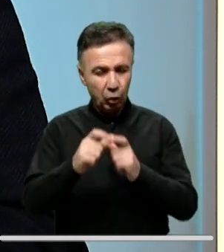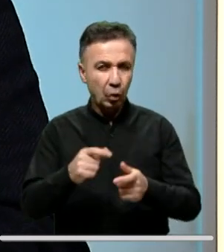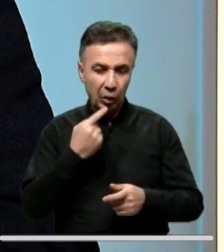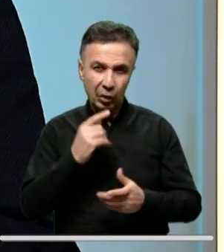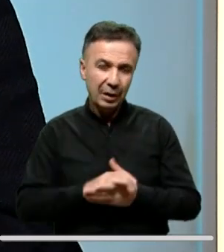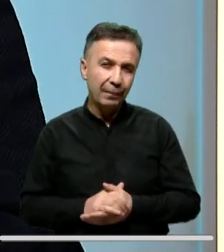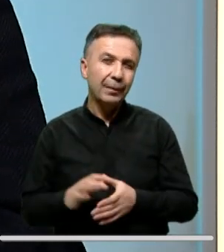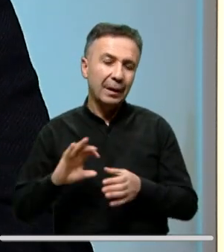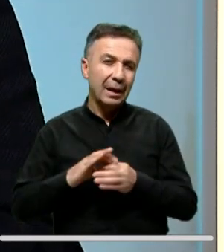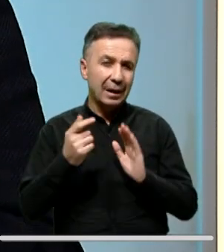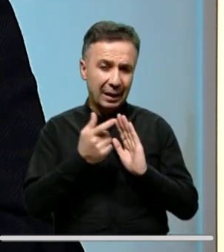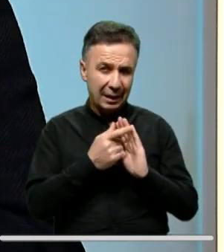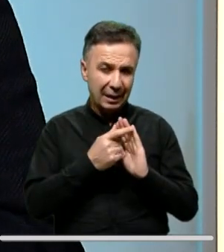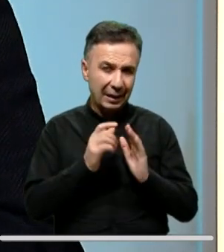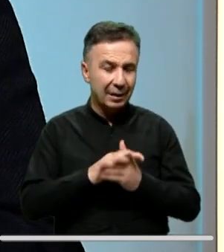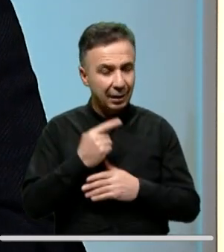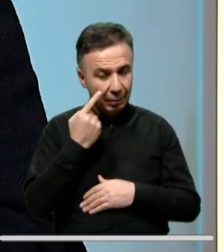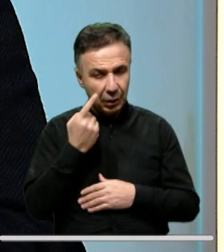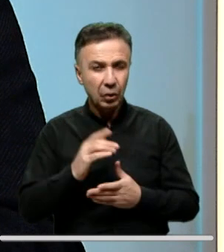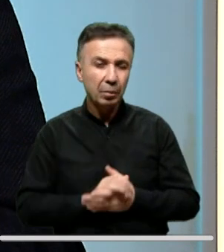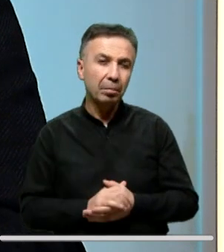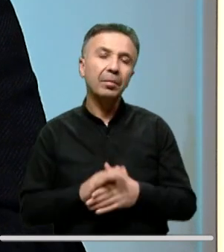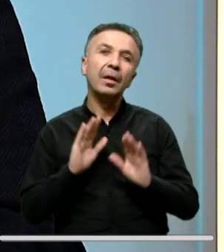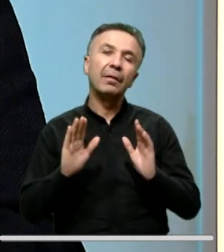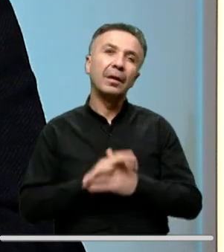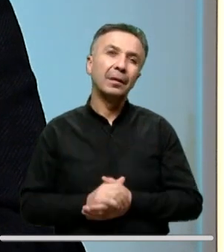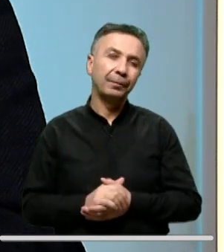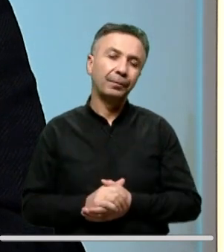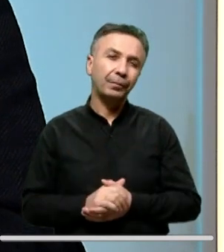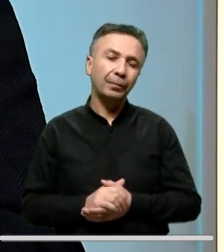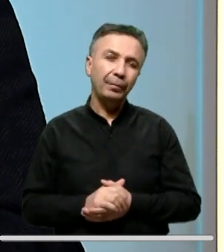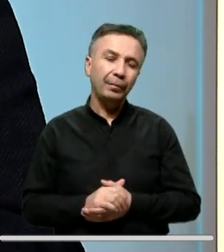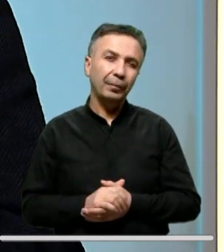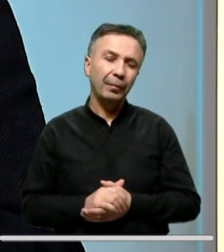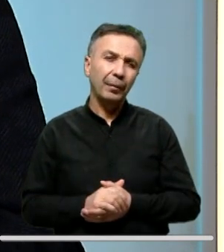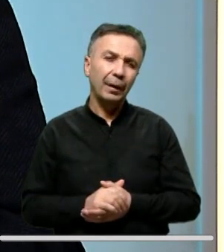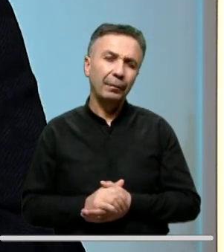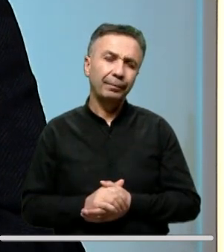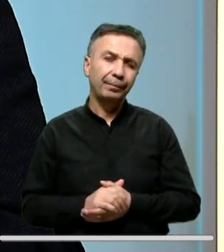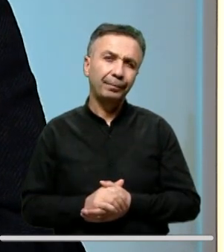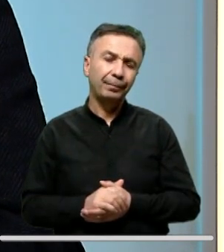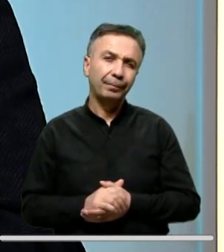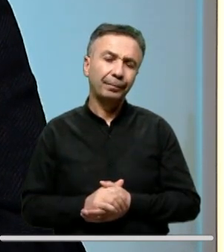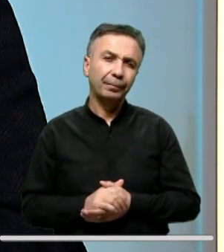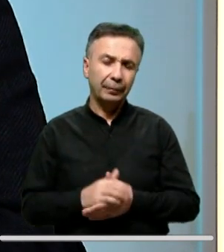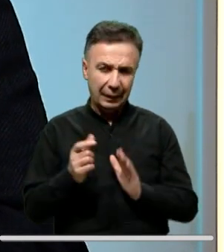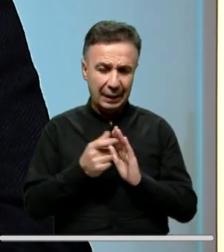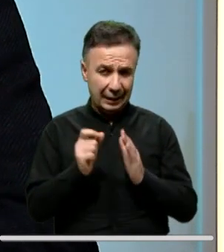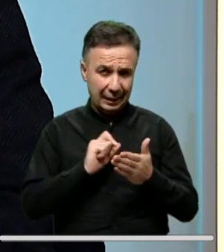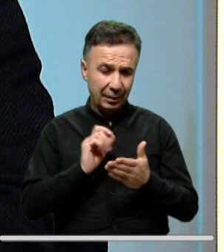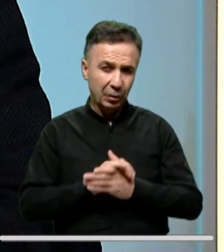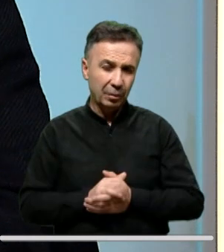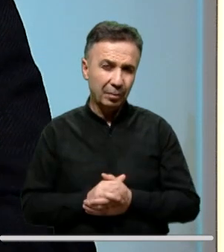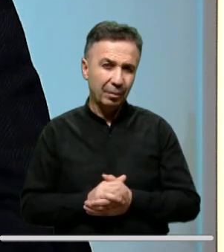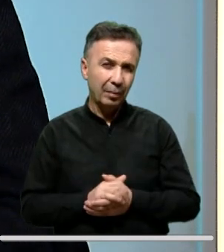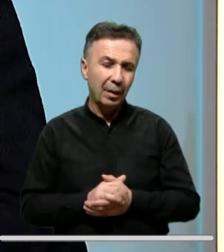tamam ilgili ayeti veya naslara bakıyorum. Fakat orada in khiftum en yeftinekumul lezine keferu ayette öyle geçiyor.